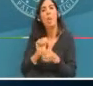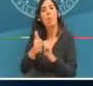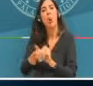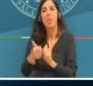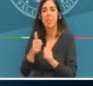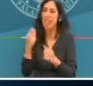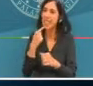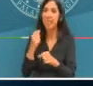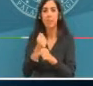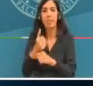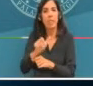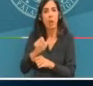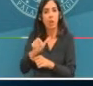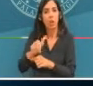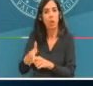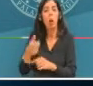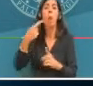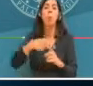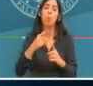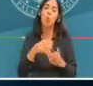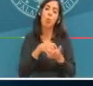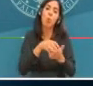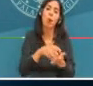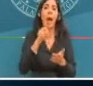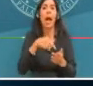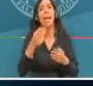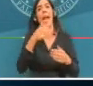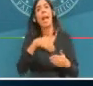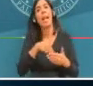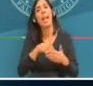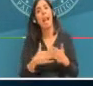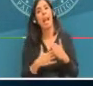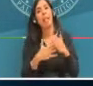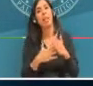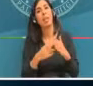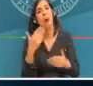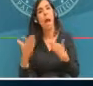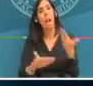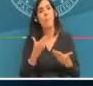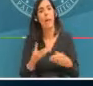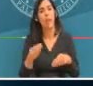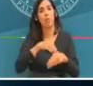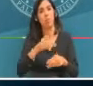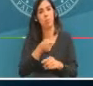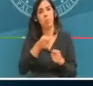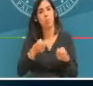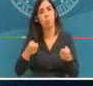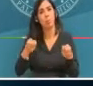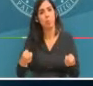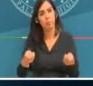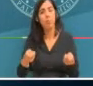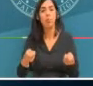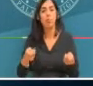a favore della filiera agroalimentare che risentirà ovviamente delle misure che impattano su bar e